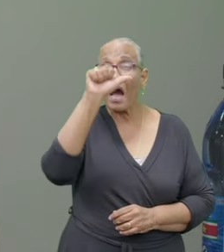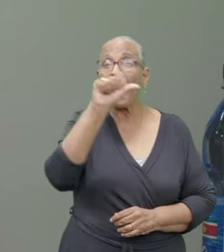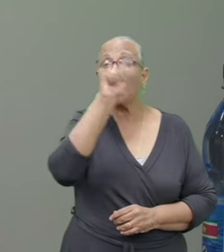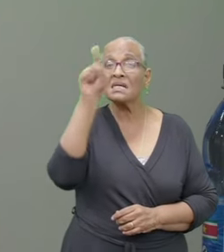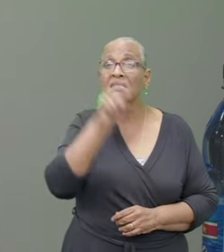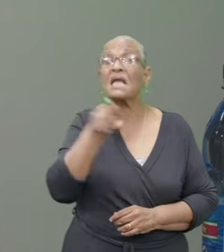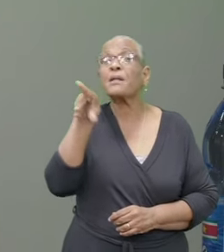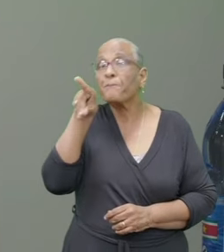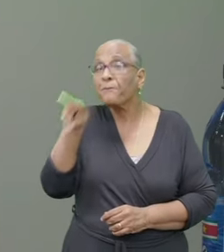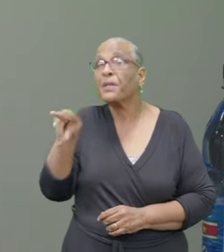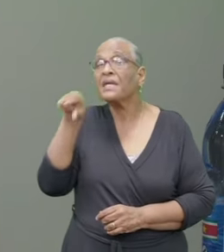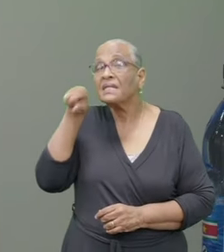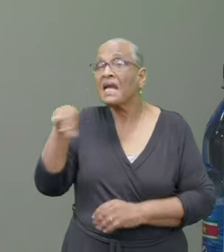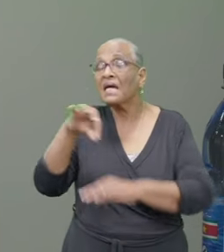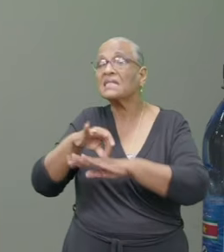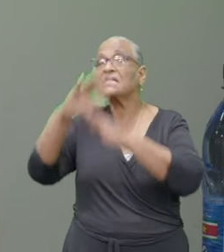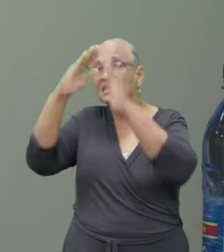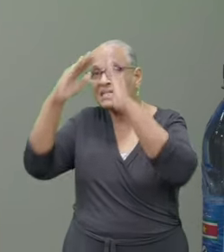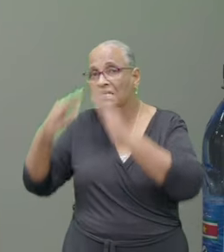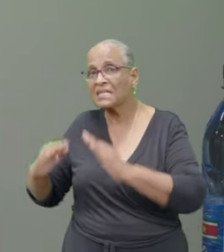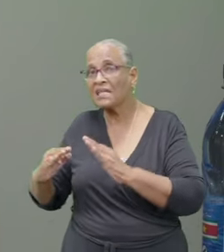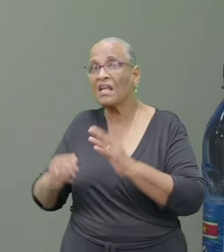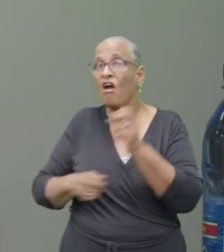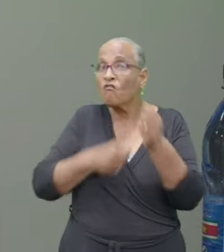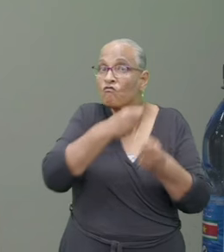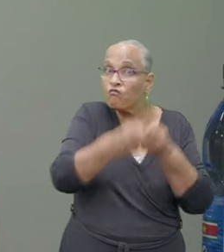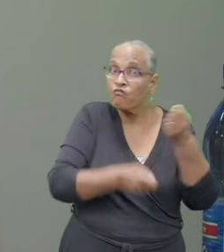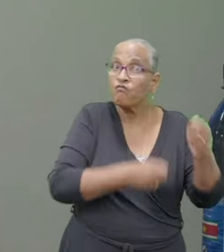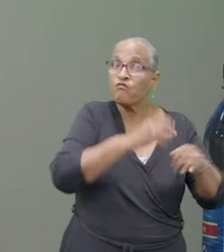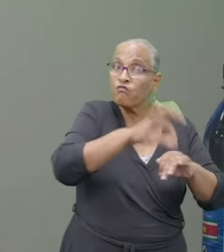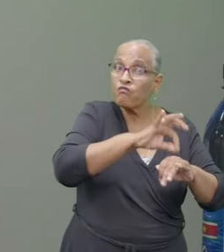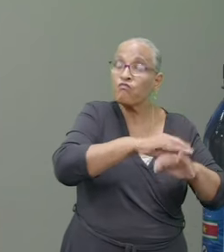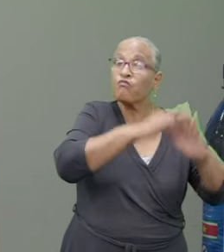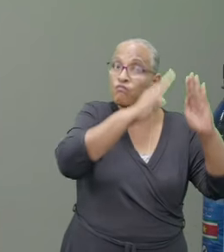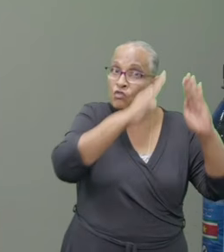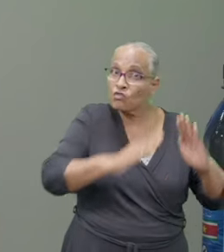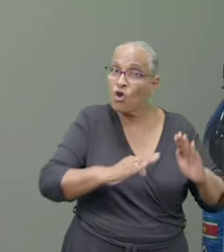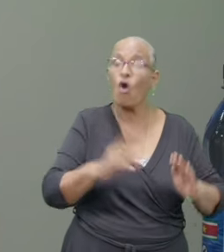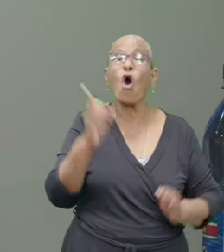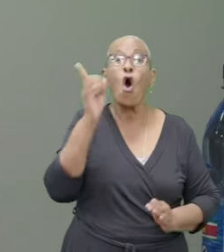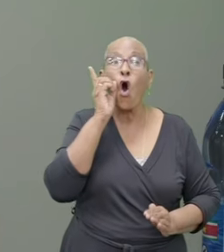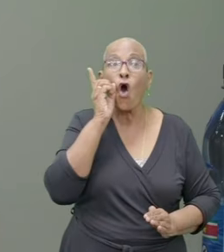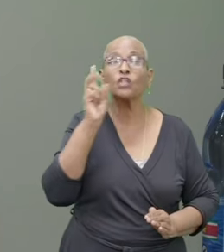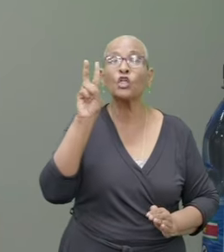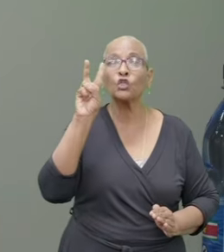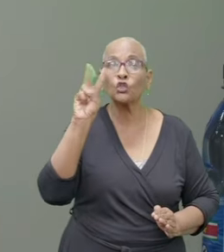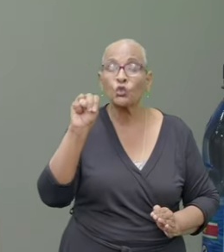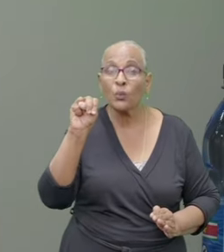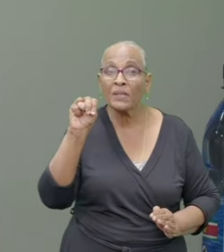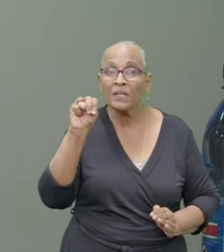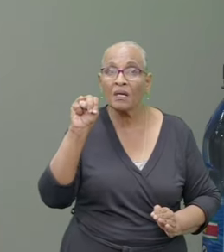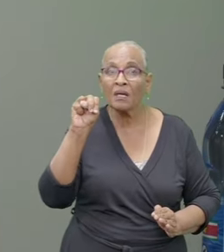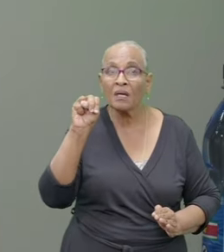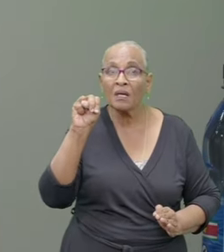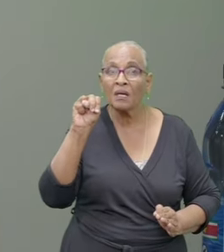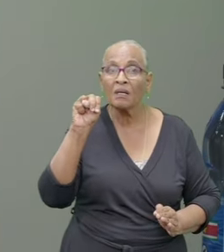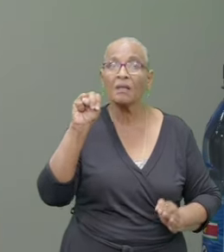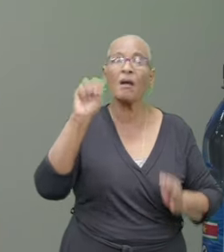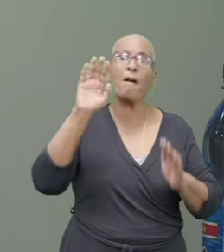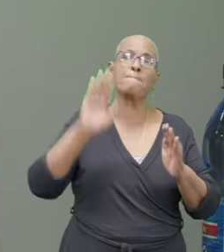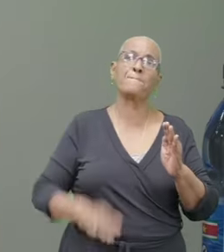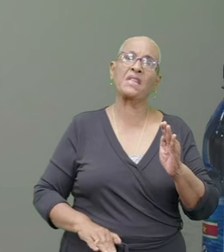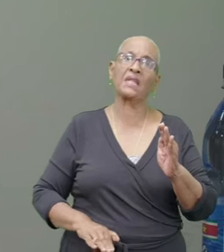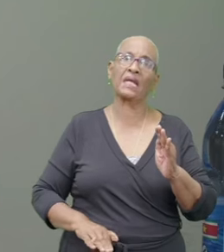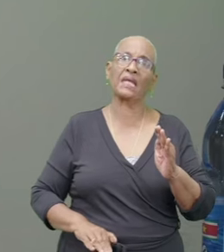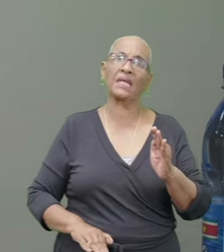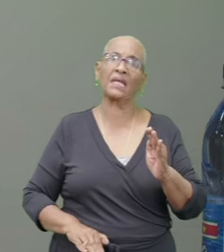ziekenhuis een absoluut tekort aan verpleegkundigen van 120. Dus u snapt, wij moeten feitelijk een brug